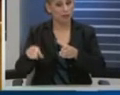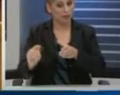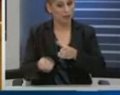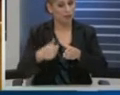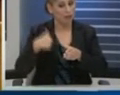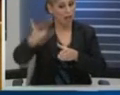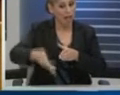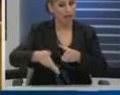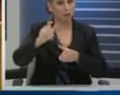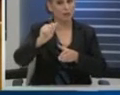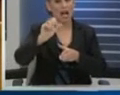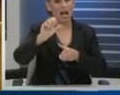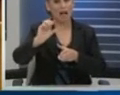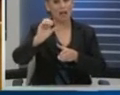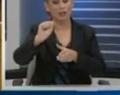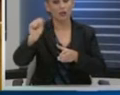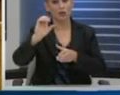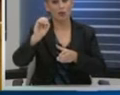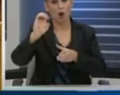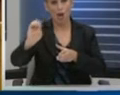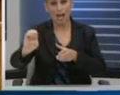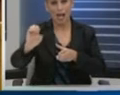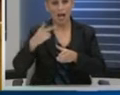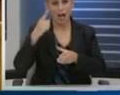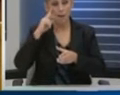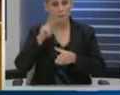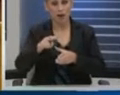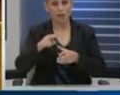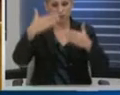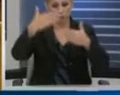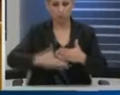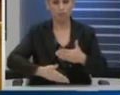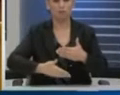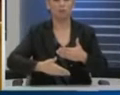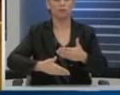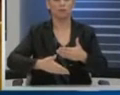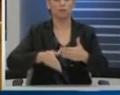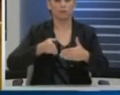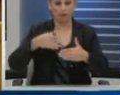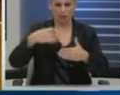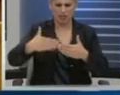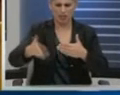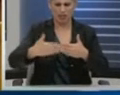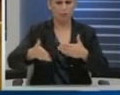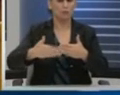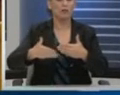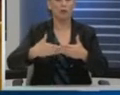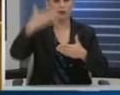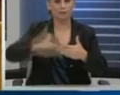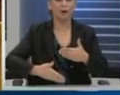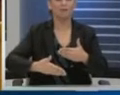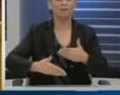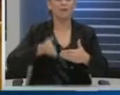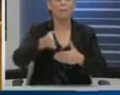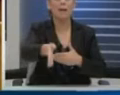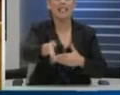ΑΣΟΕ, αλλά για κάποιο λόγο η ματιά σας σταματάει στην είσοδο του κτηρίου. Δεν πάει παρά μέσα.